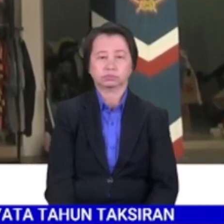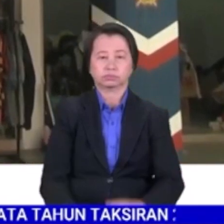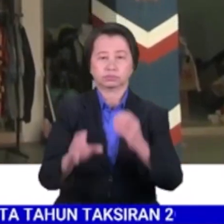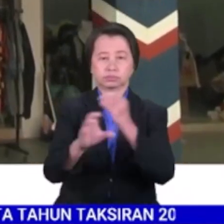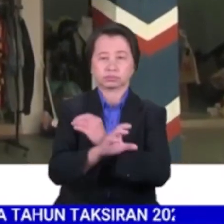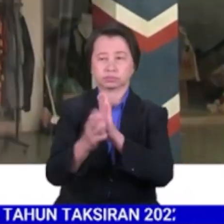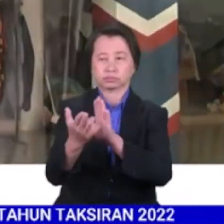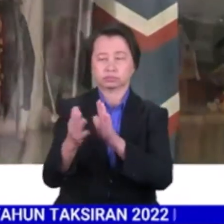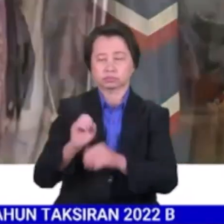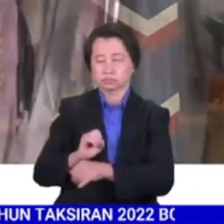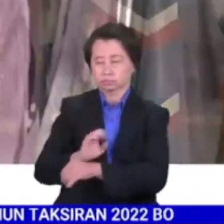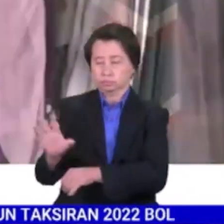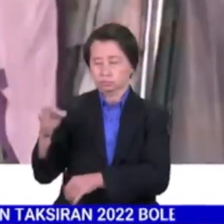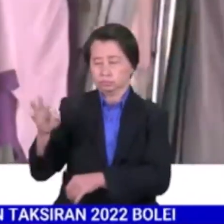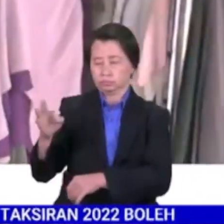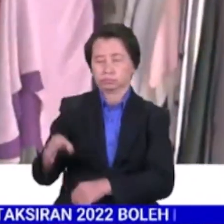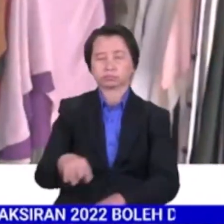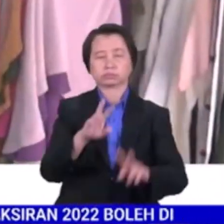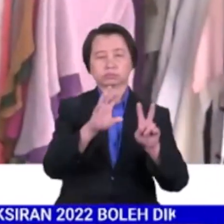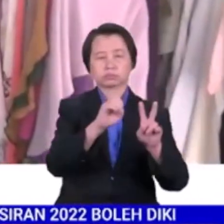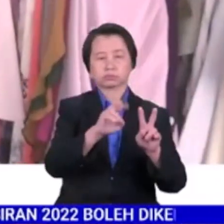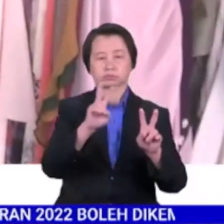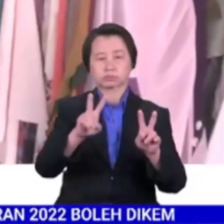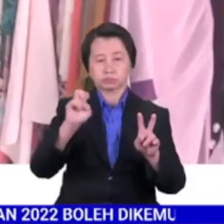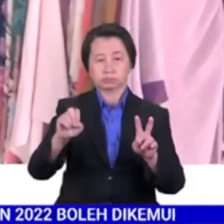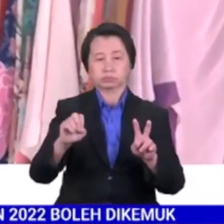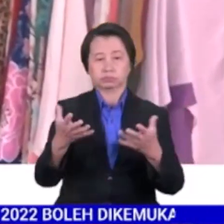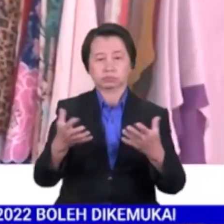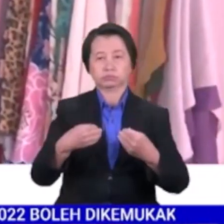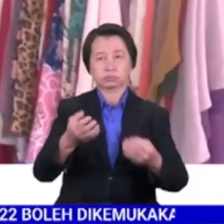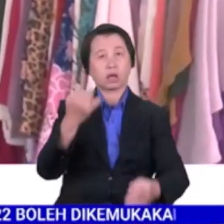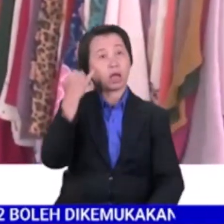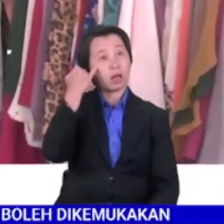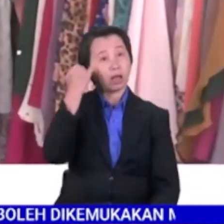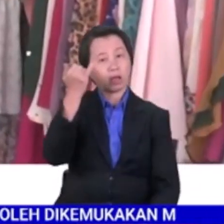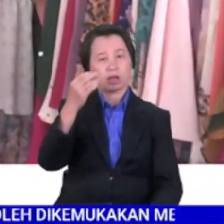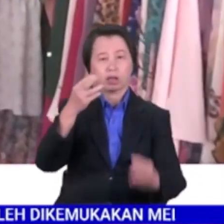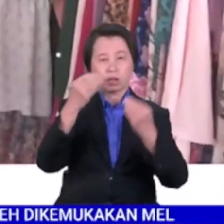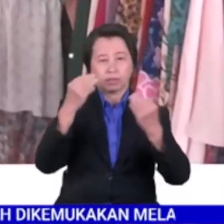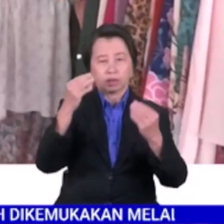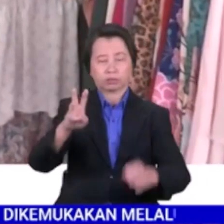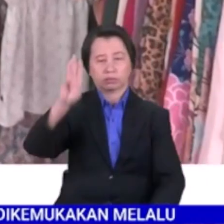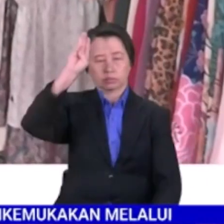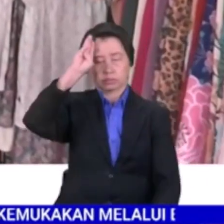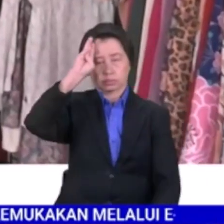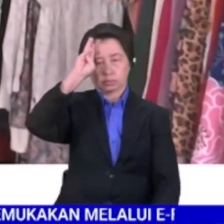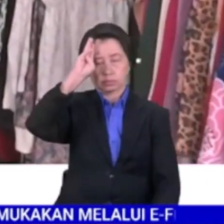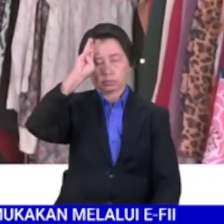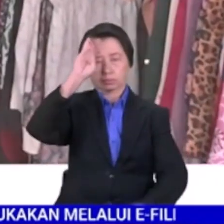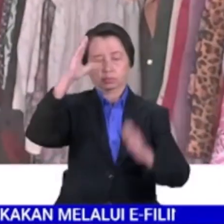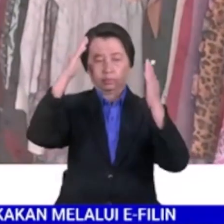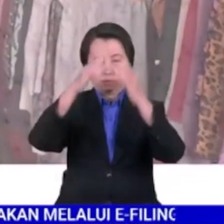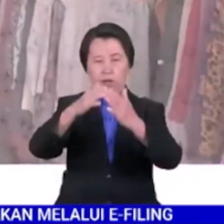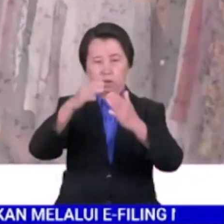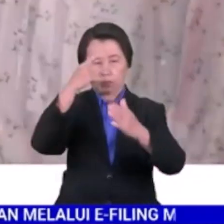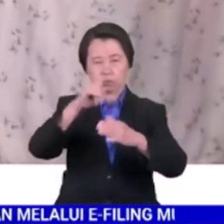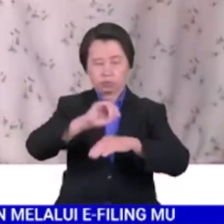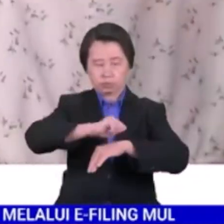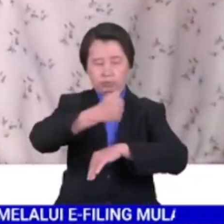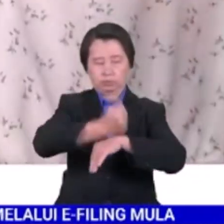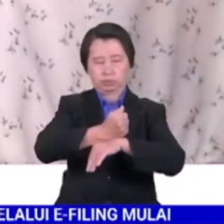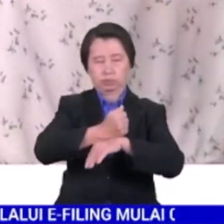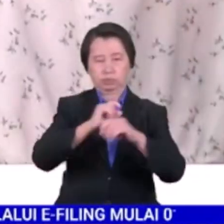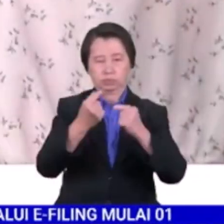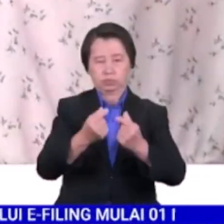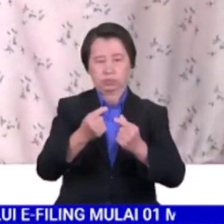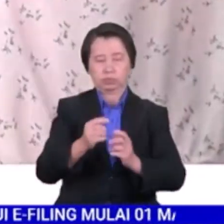Cabaran berdepan COVID-19 pada 2020 memberi idea kepada Majlis Pengakap Kelana Negeri Pahang untuk menubuhkan